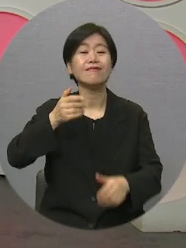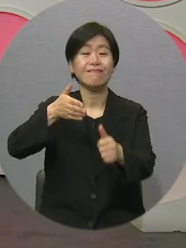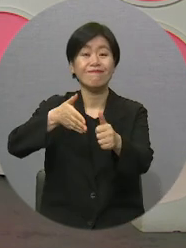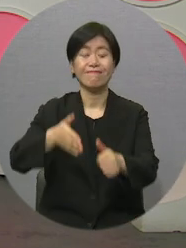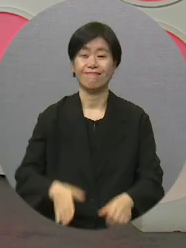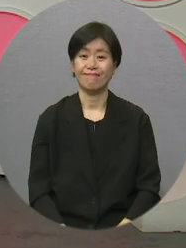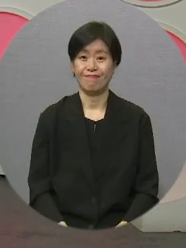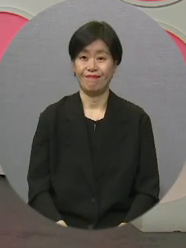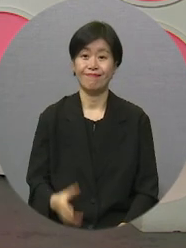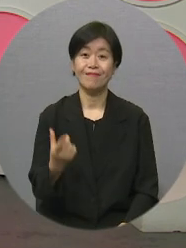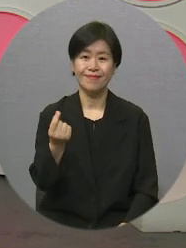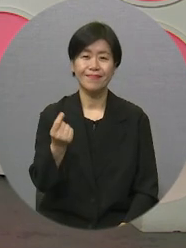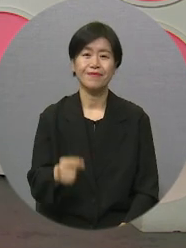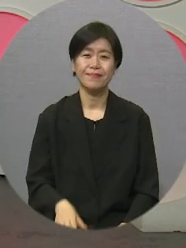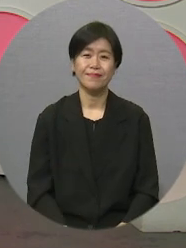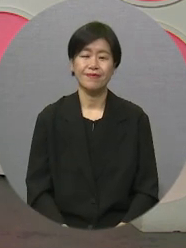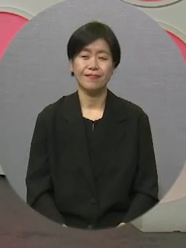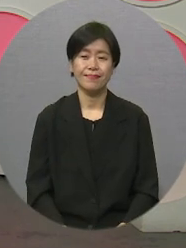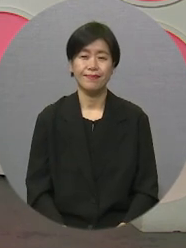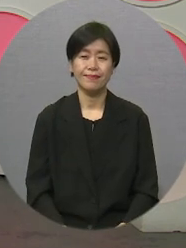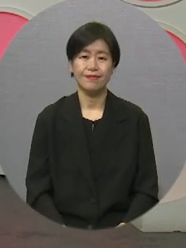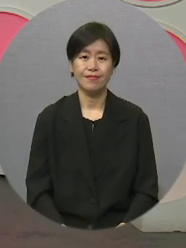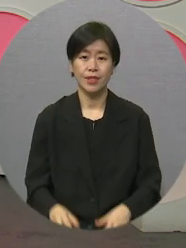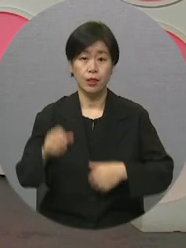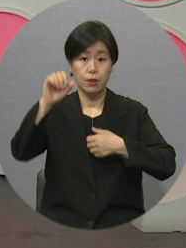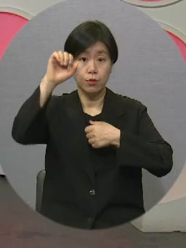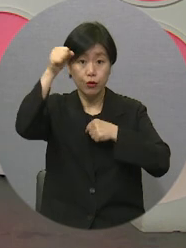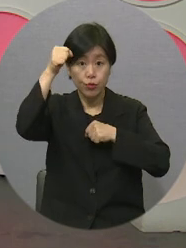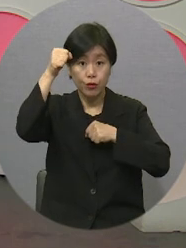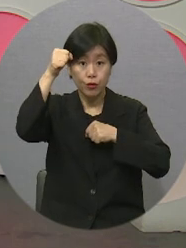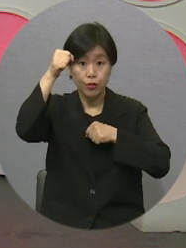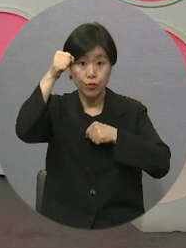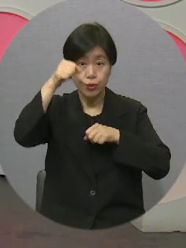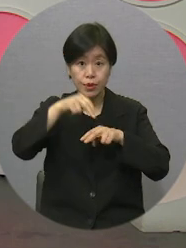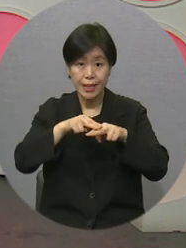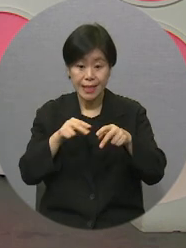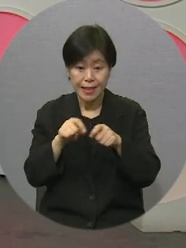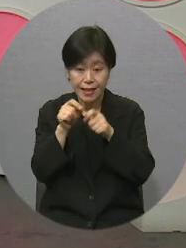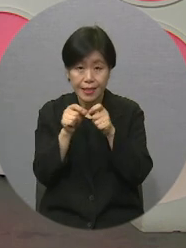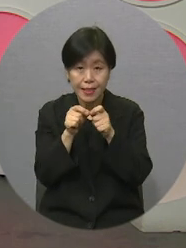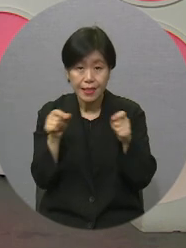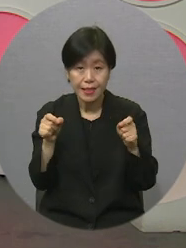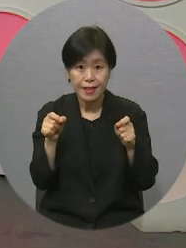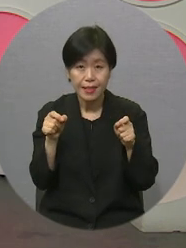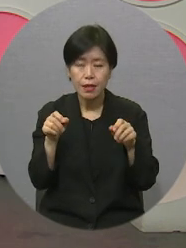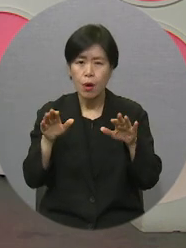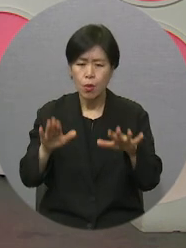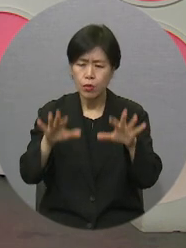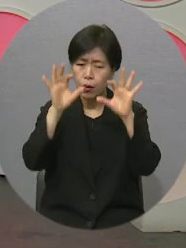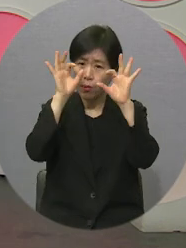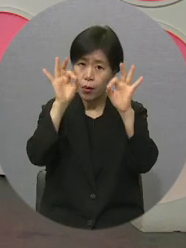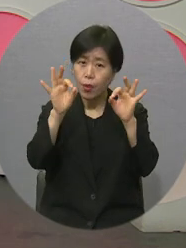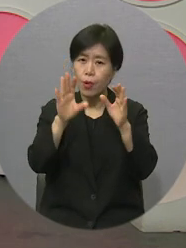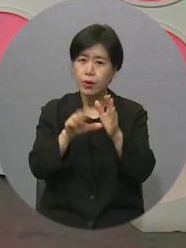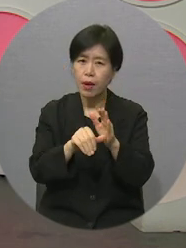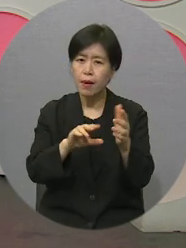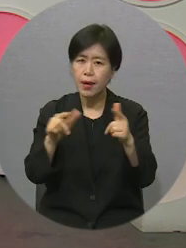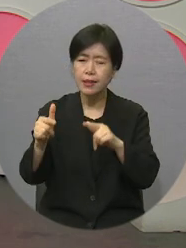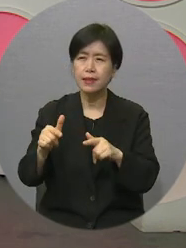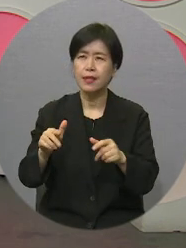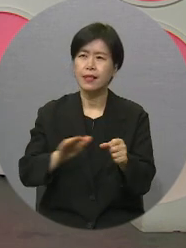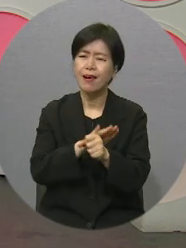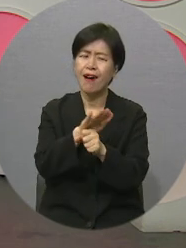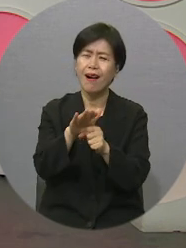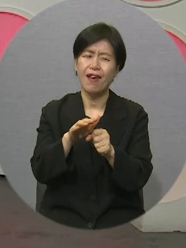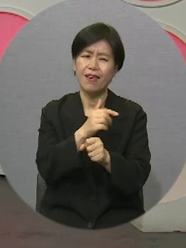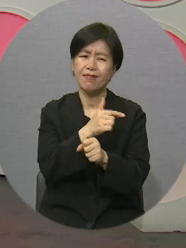바라겠습니다. 맞습니다. 구두끈 하나가 저희에게 주는 교훈은 아 사랑이 아닌가